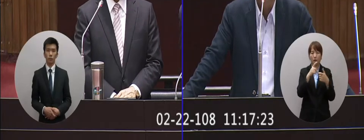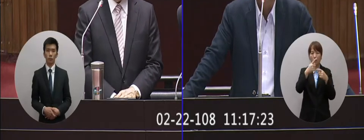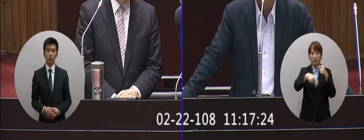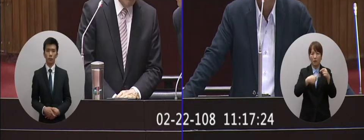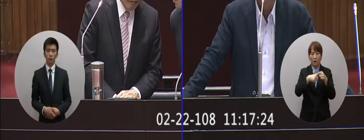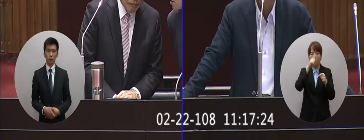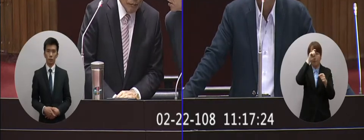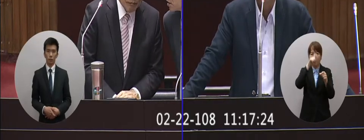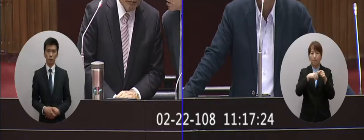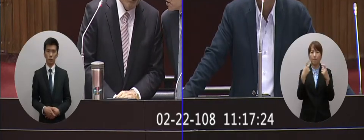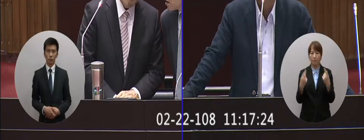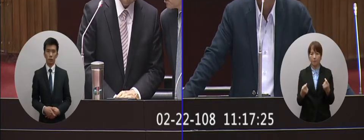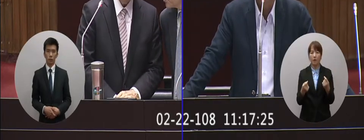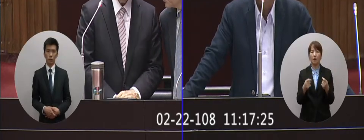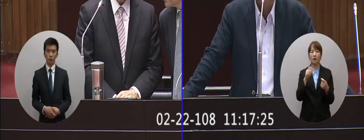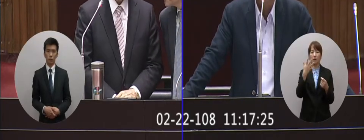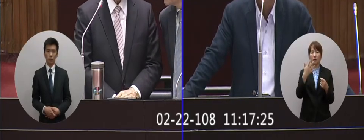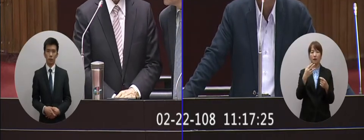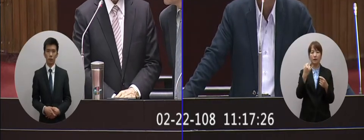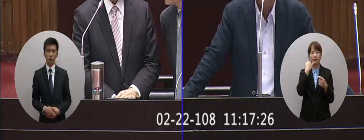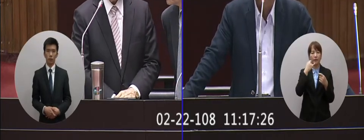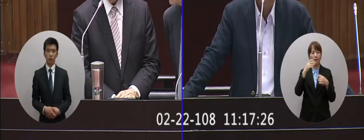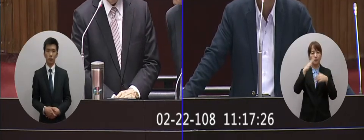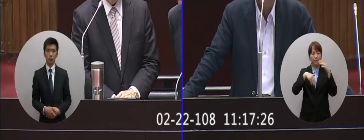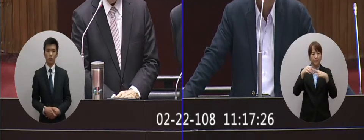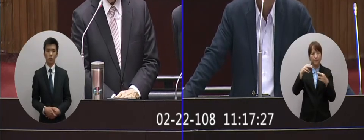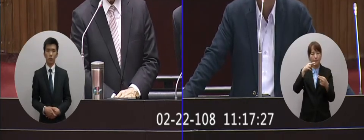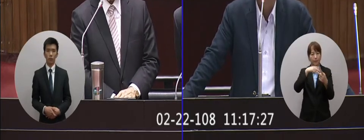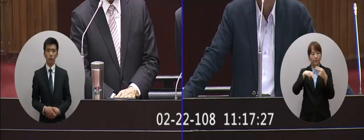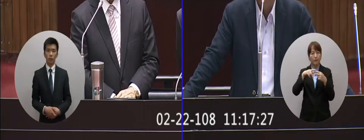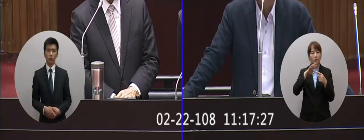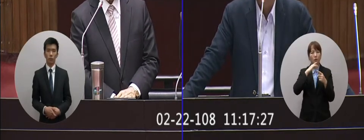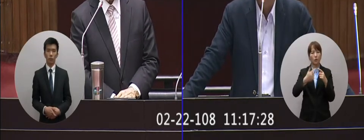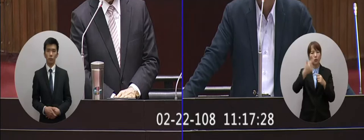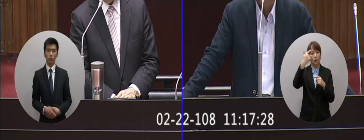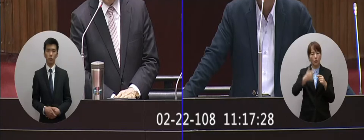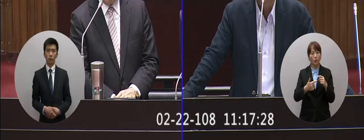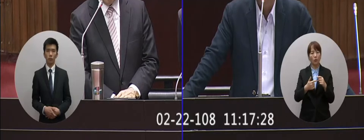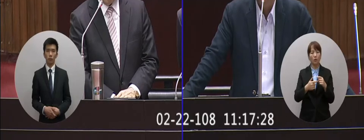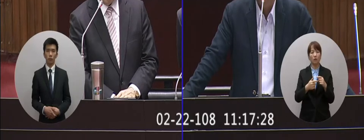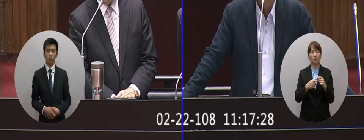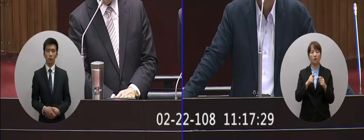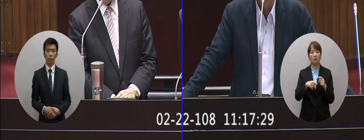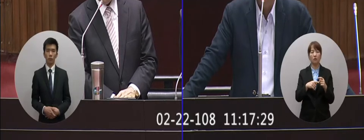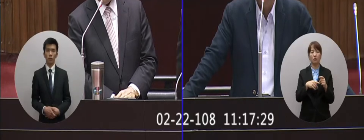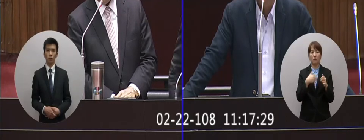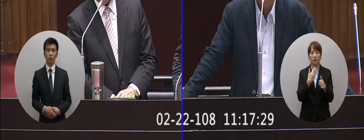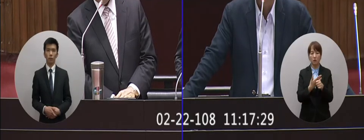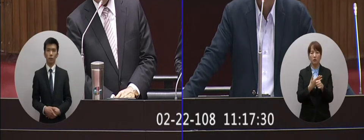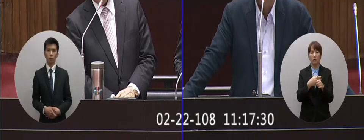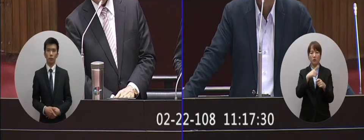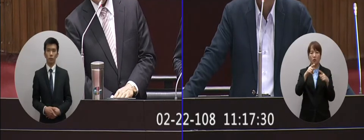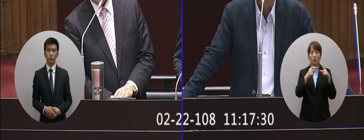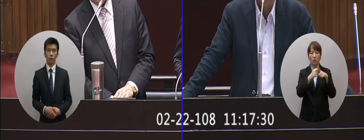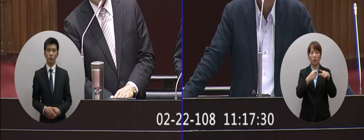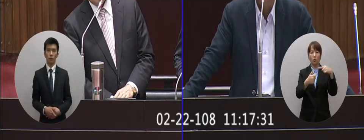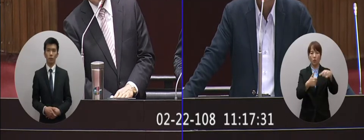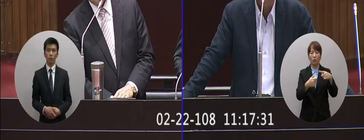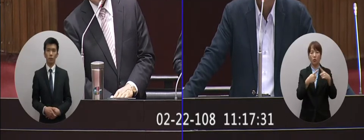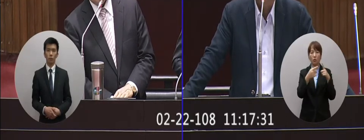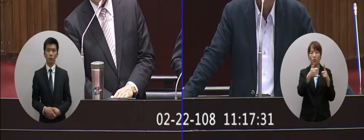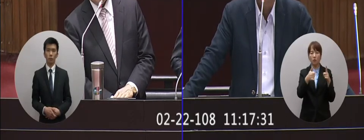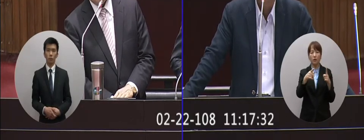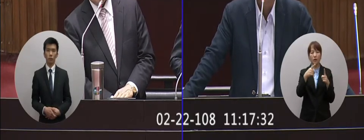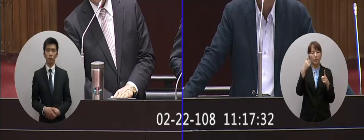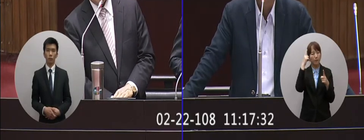理想，但是我们可以调整一下脚步快慢速度，好，可以让公教可以有一